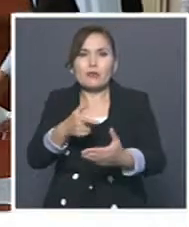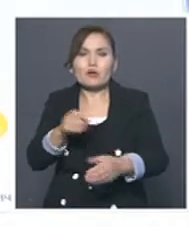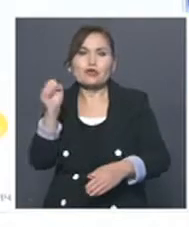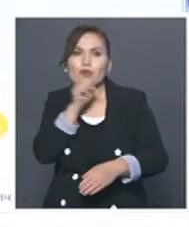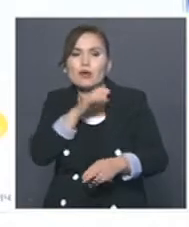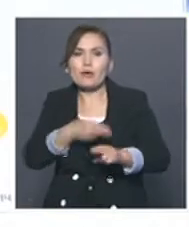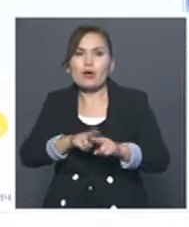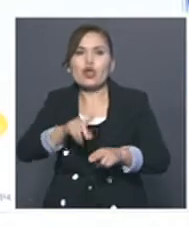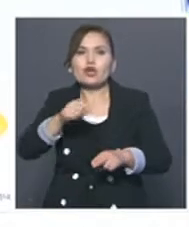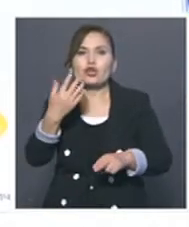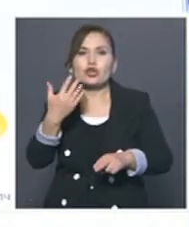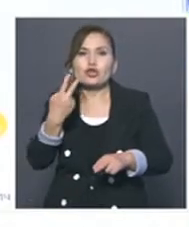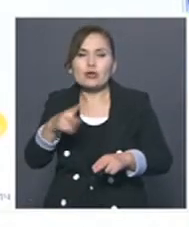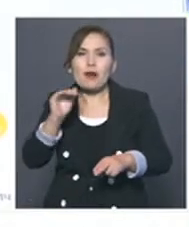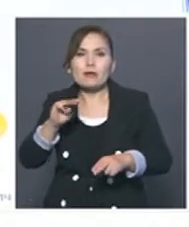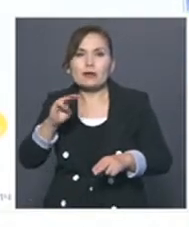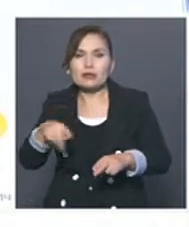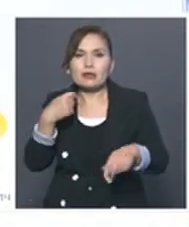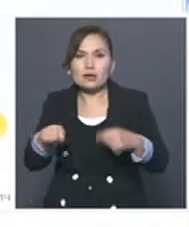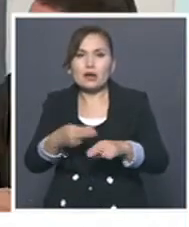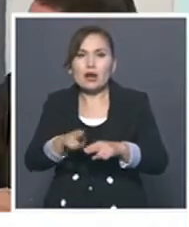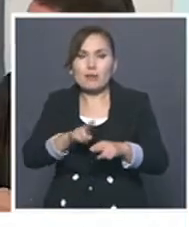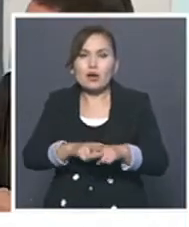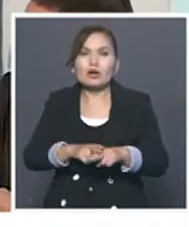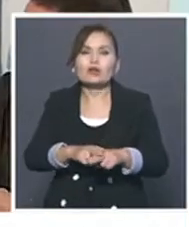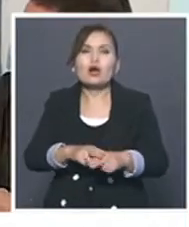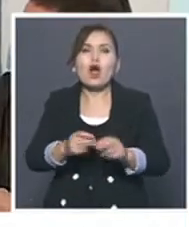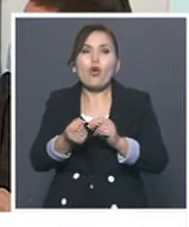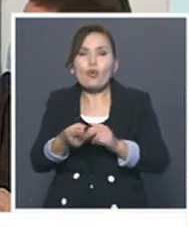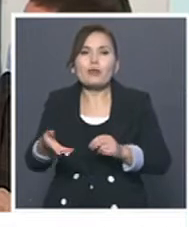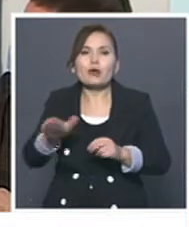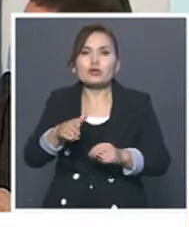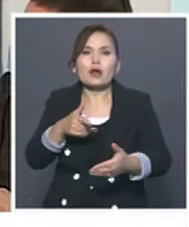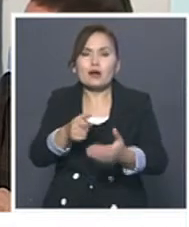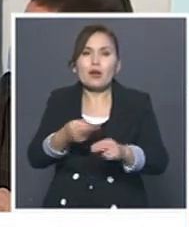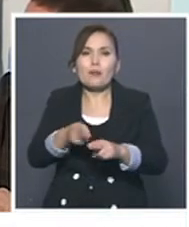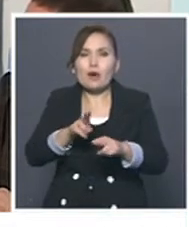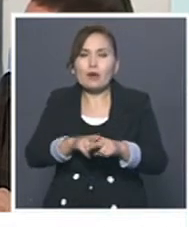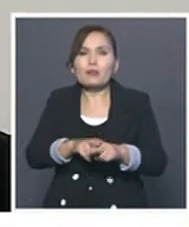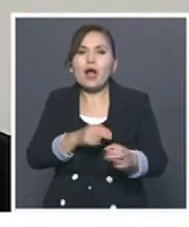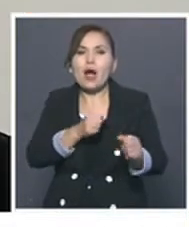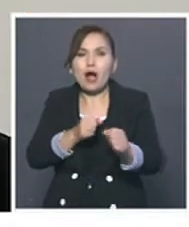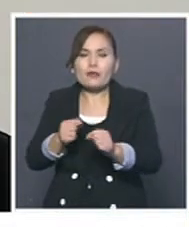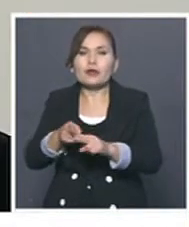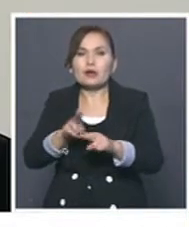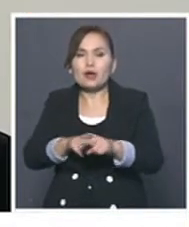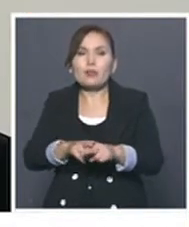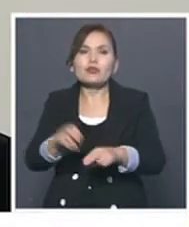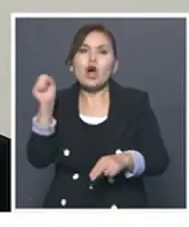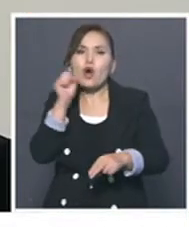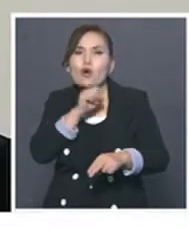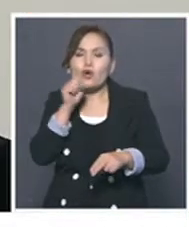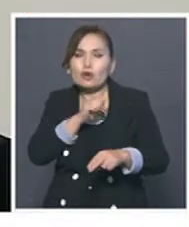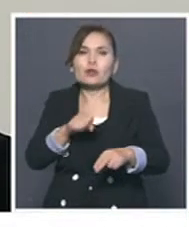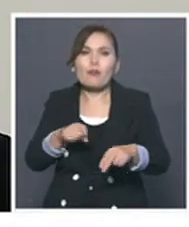оны 120 мың теңгеге сатқан. Көп ұзамай тағы 11 тапаншаны кейінірек ақпан айында бірнеше автомат пен оқ-дәрін алып әскери бөлімнен